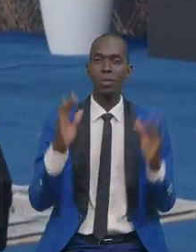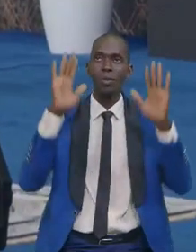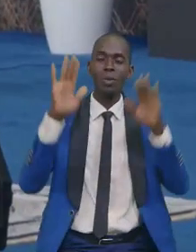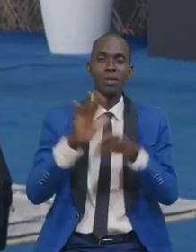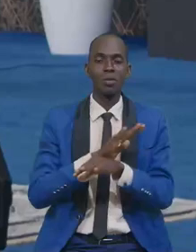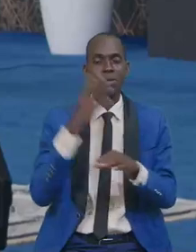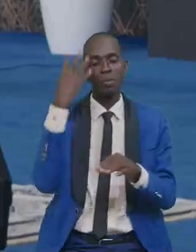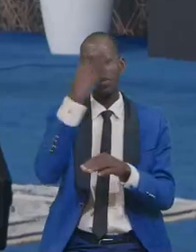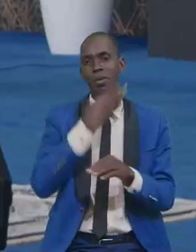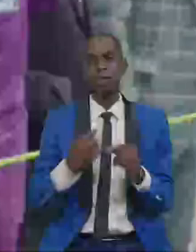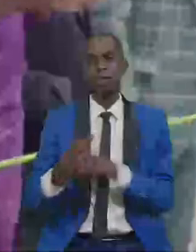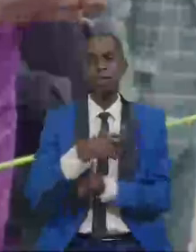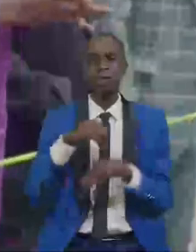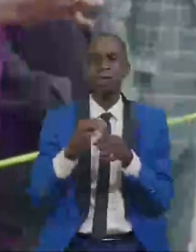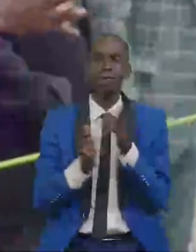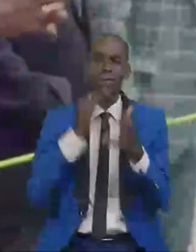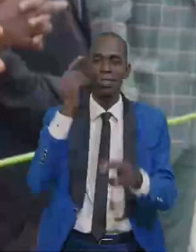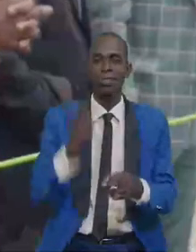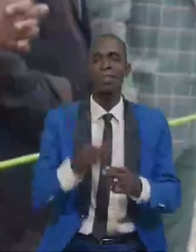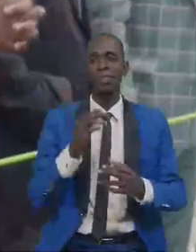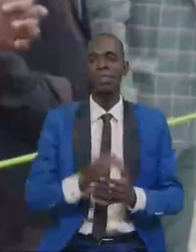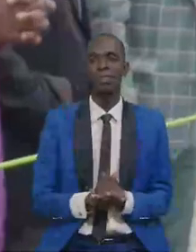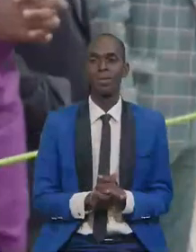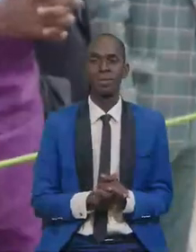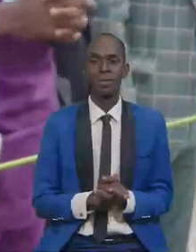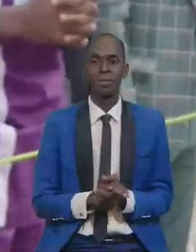jour merveilleux, au nom de Jésus.